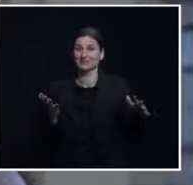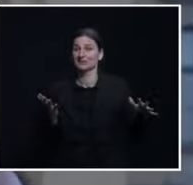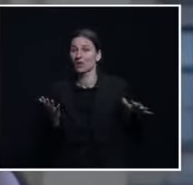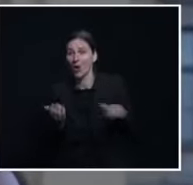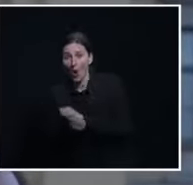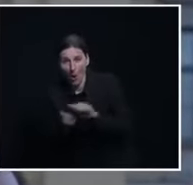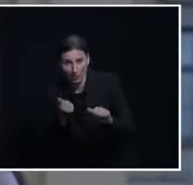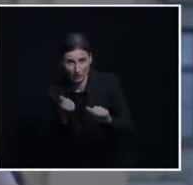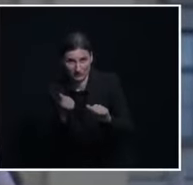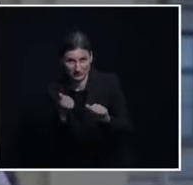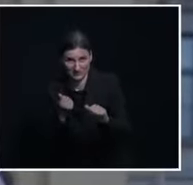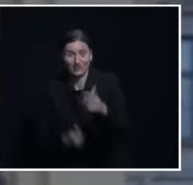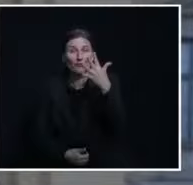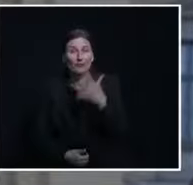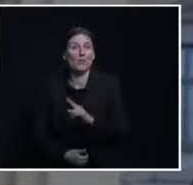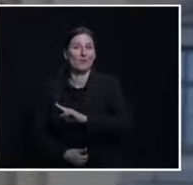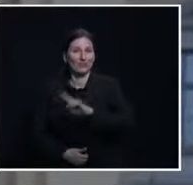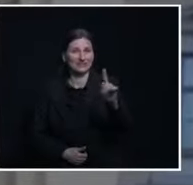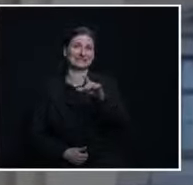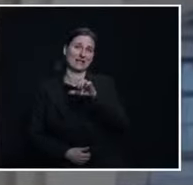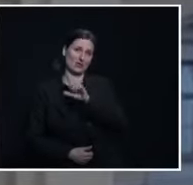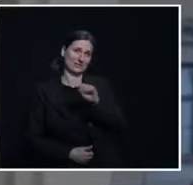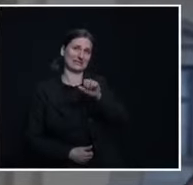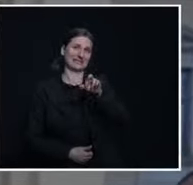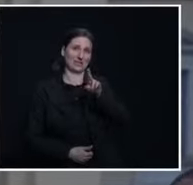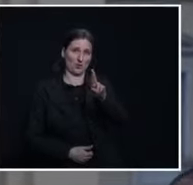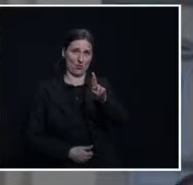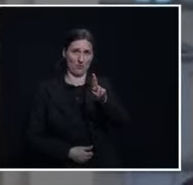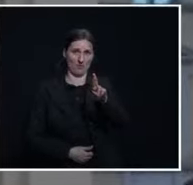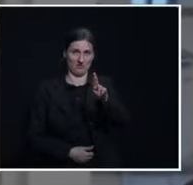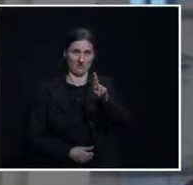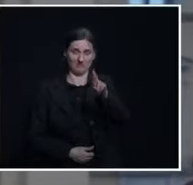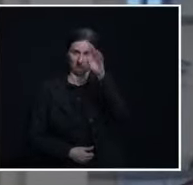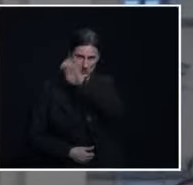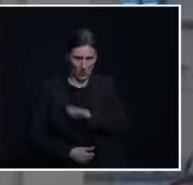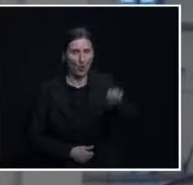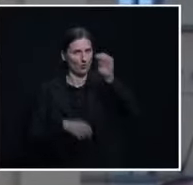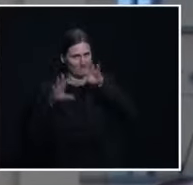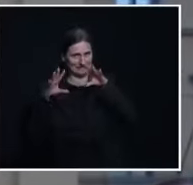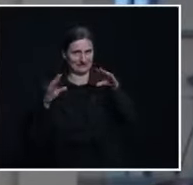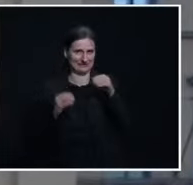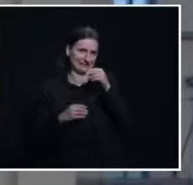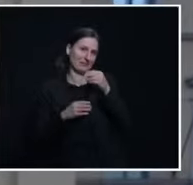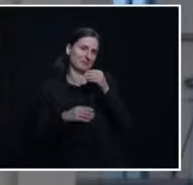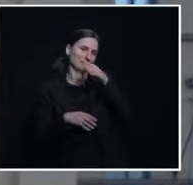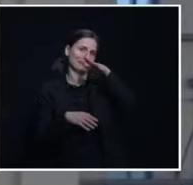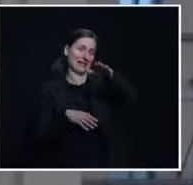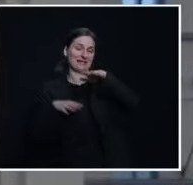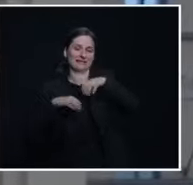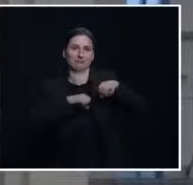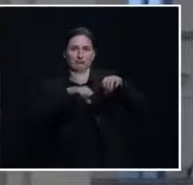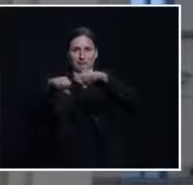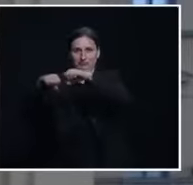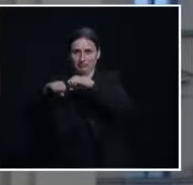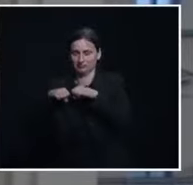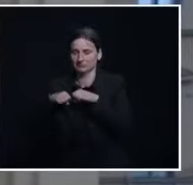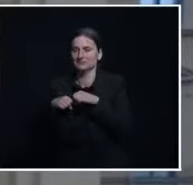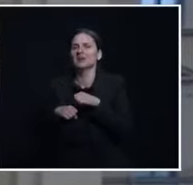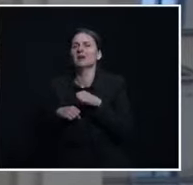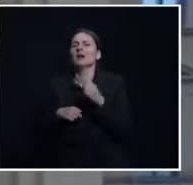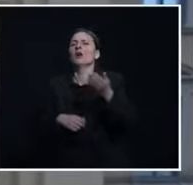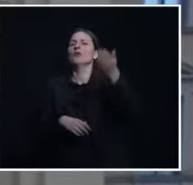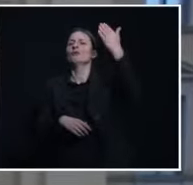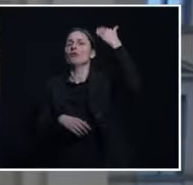an 500.000 Sinti und Roma im NS-besetzten Europa wurde in unserem Land